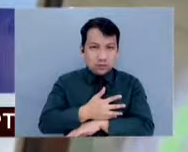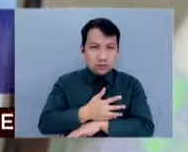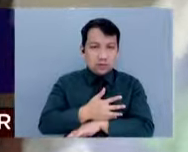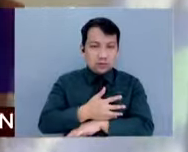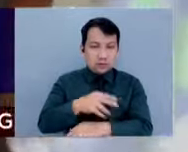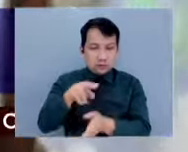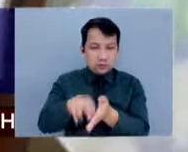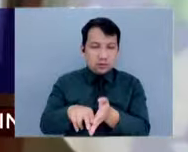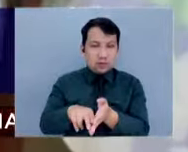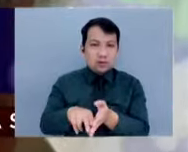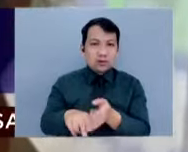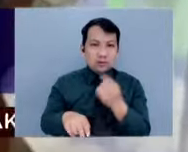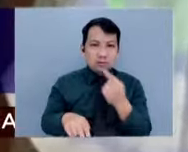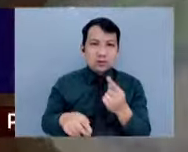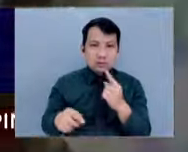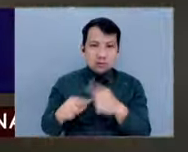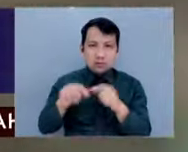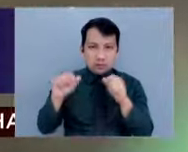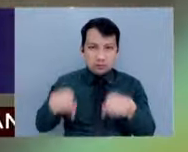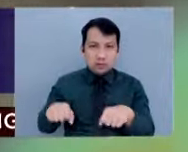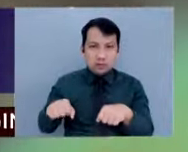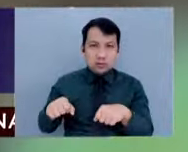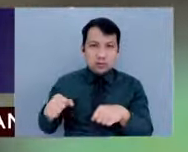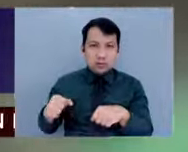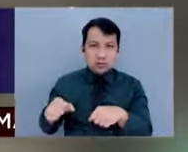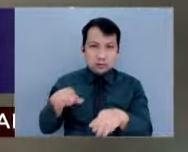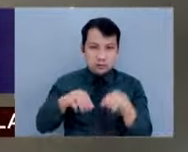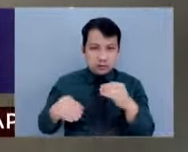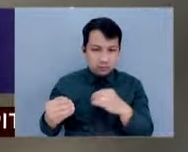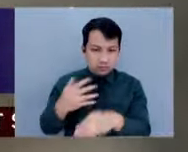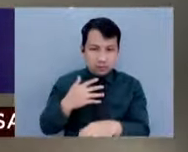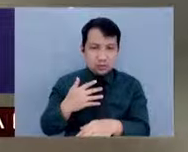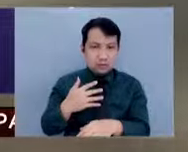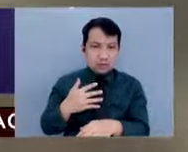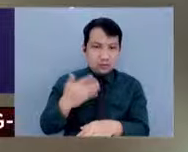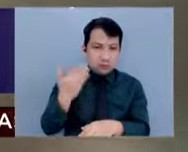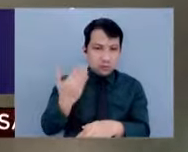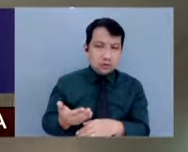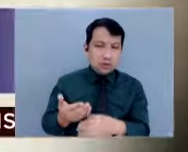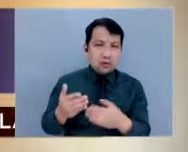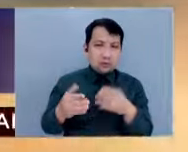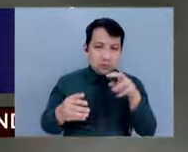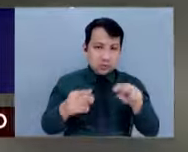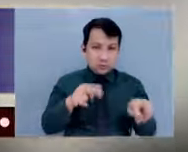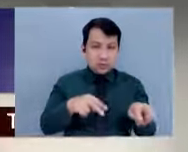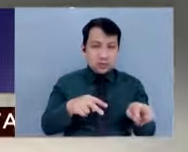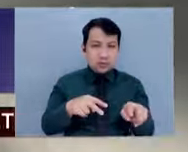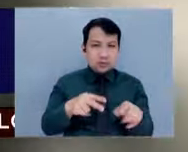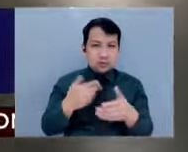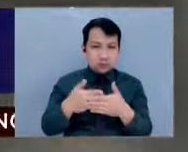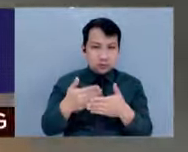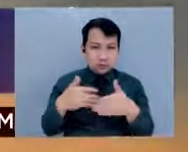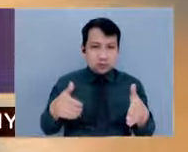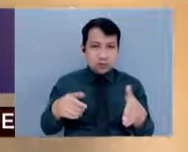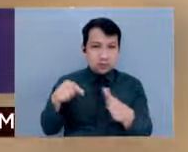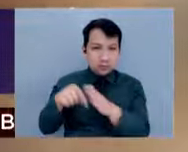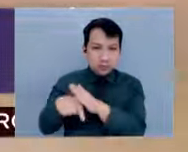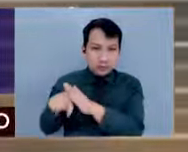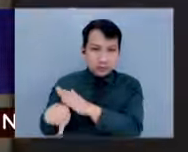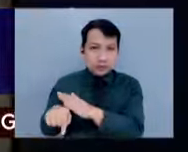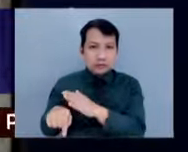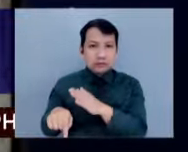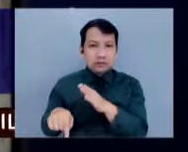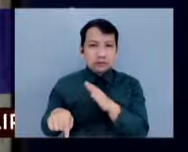aso. Posible raw na na-contaminate lang ang labi nito lalo't nakita si Kiluwa malapit sa katayan ng hayop. Pero ayon